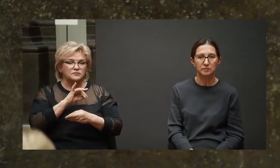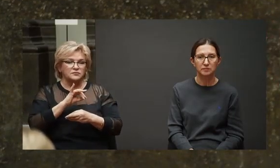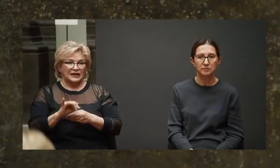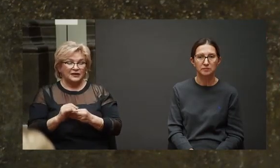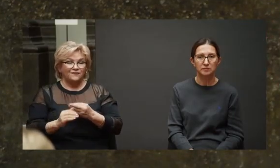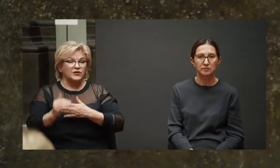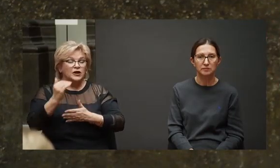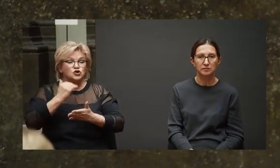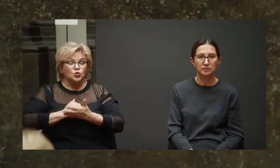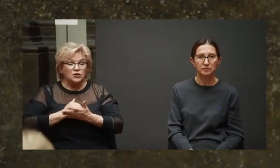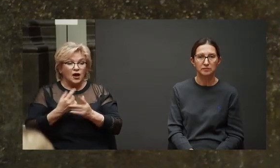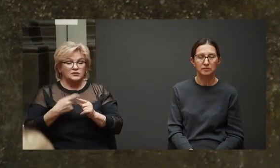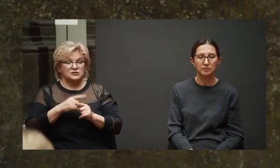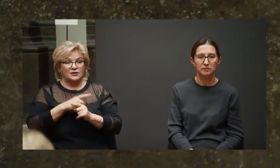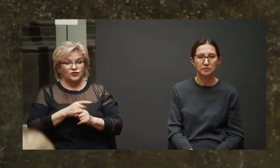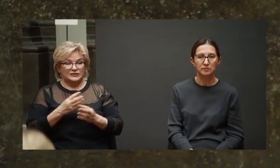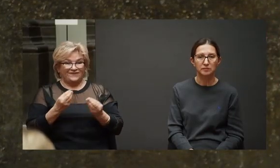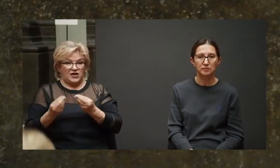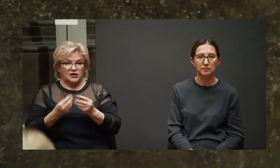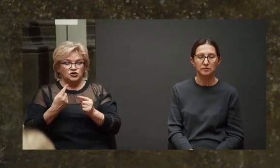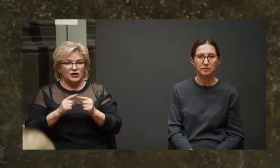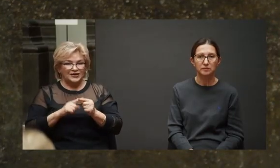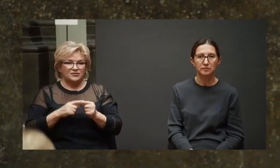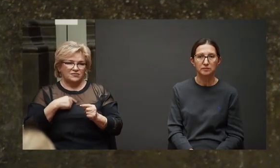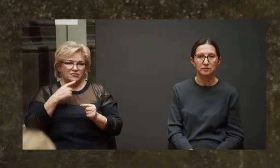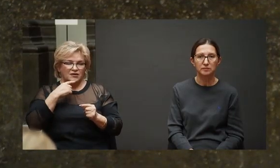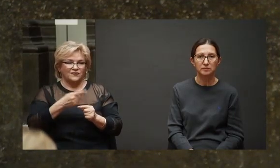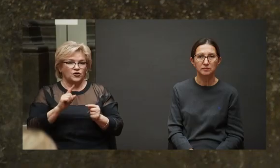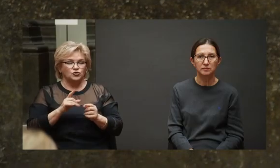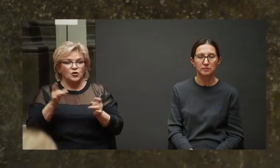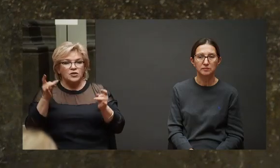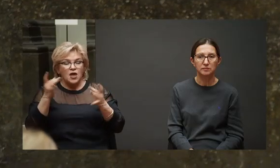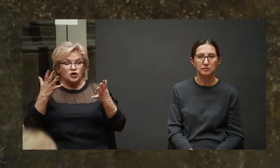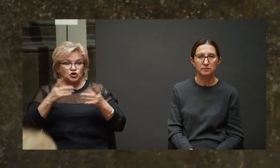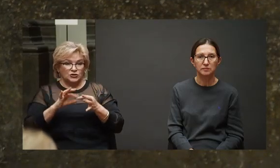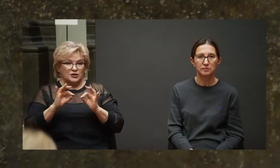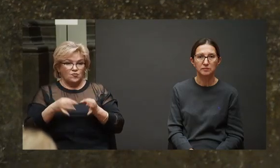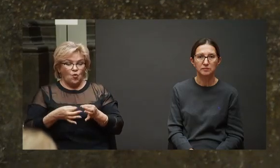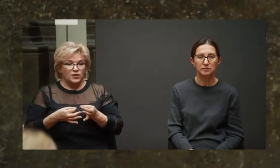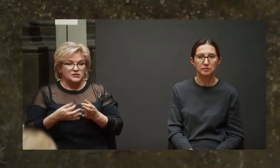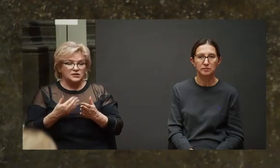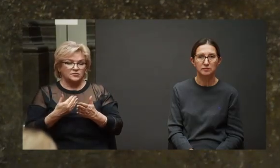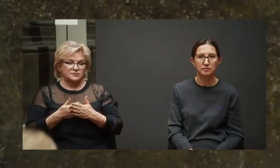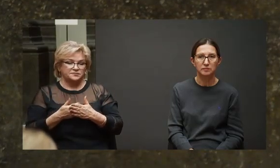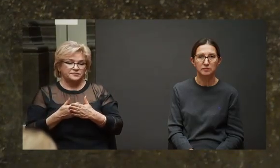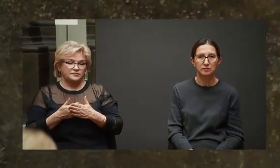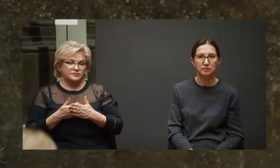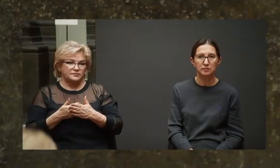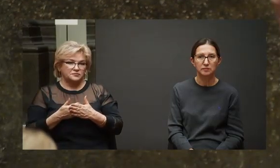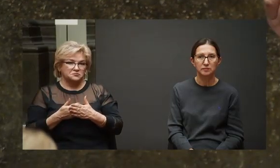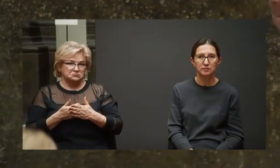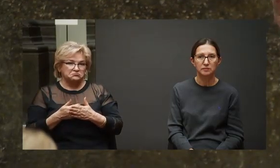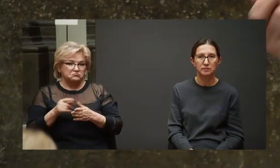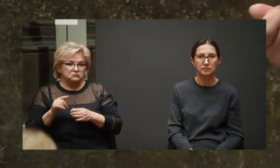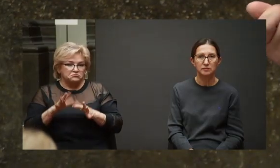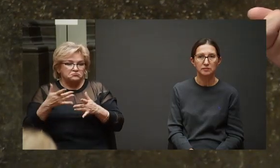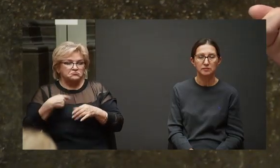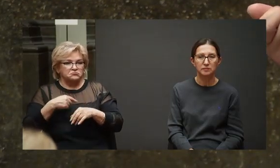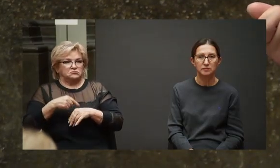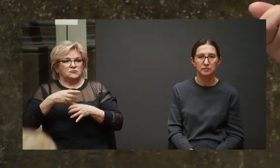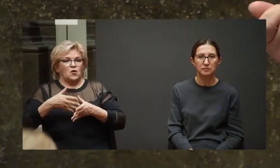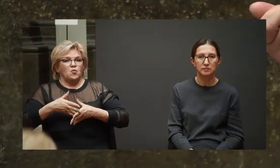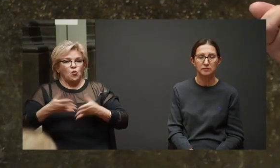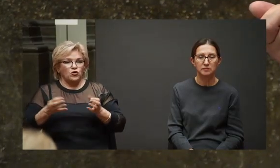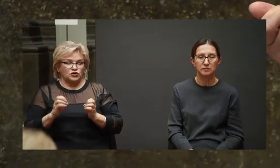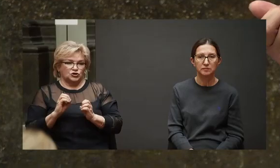В результате вот эти вот как бы вещи, вот я и говорю, что неожиданным образом ты чувствуешь гораздо